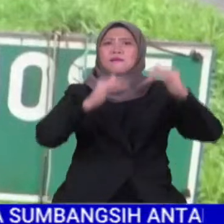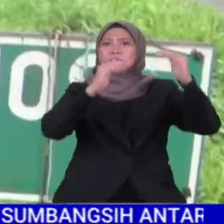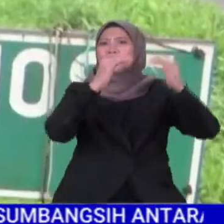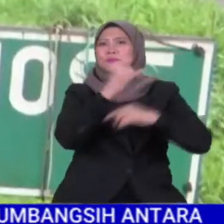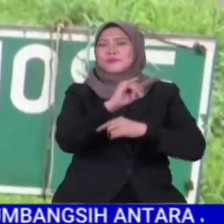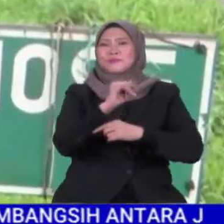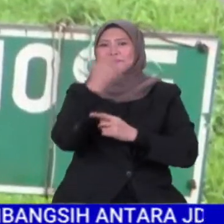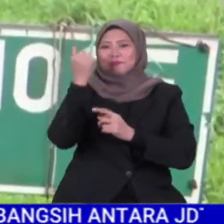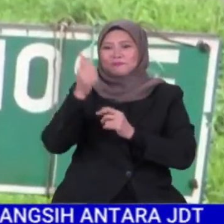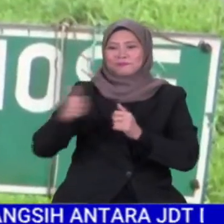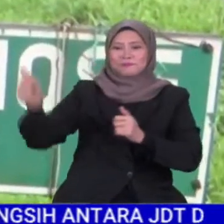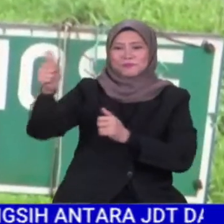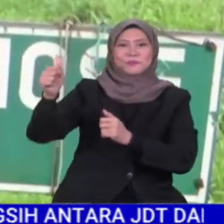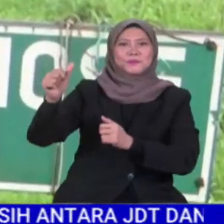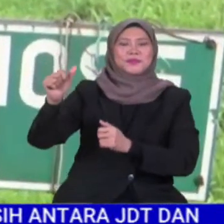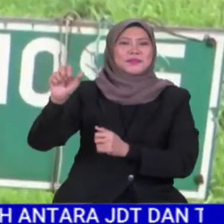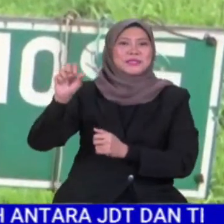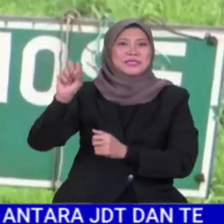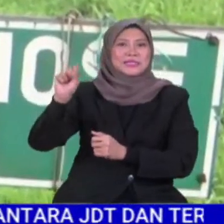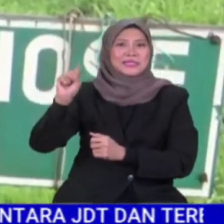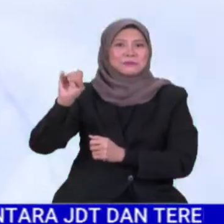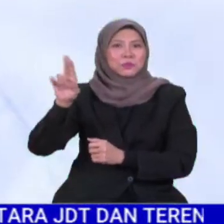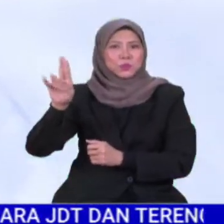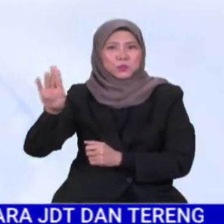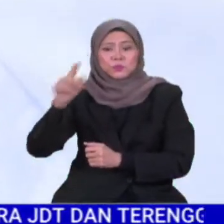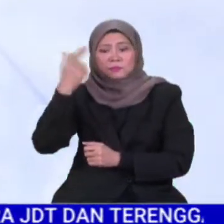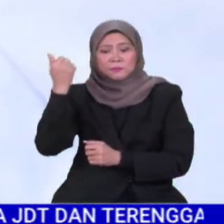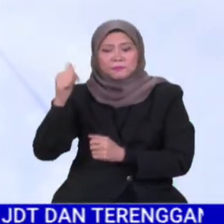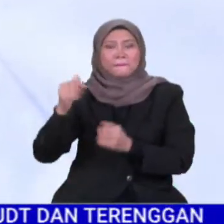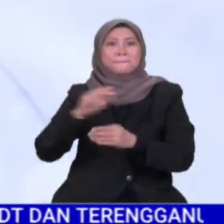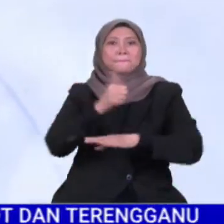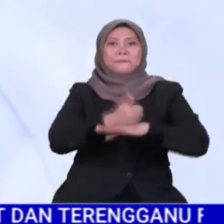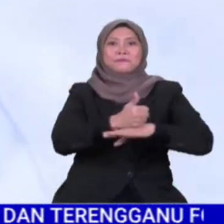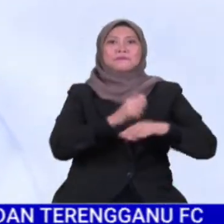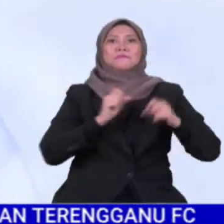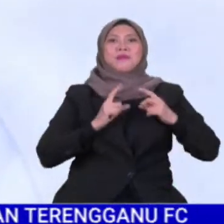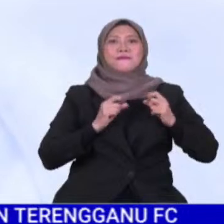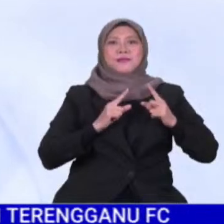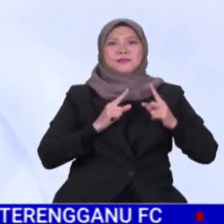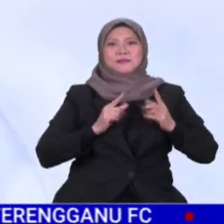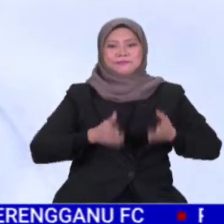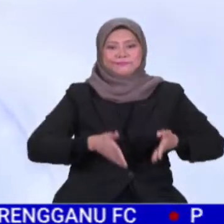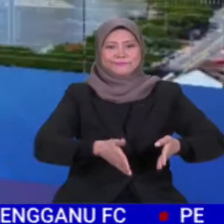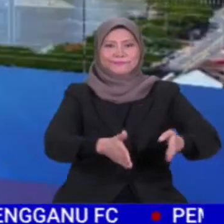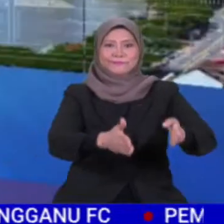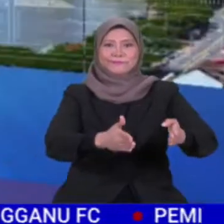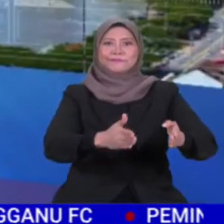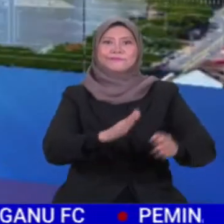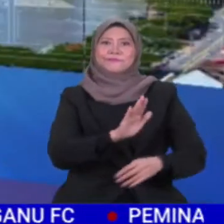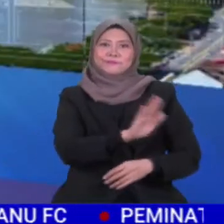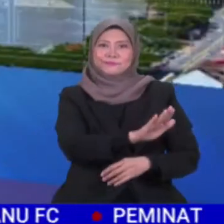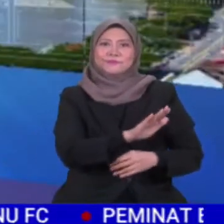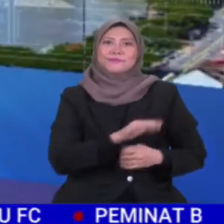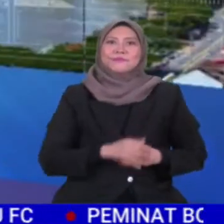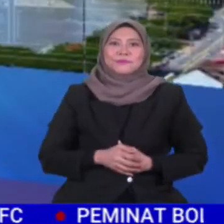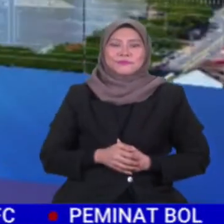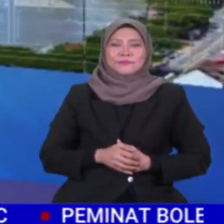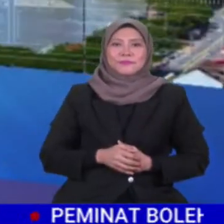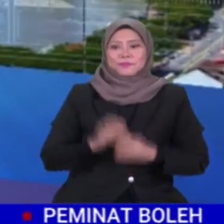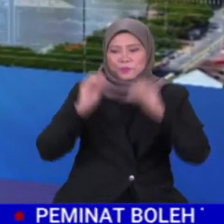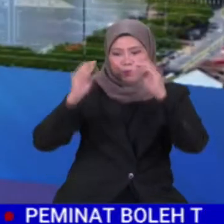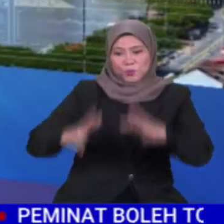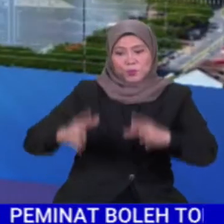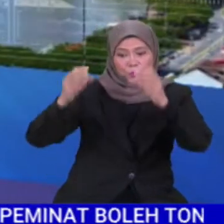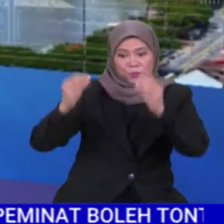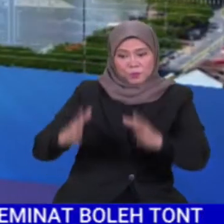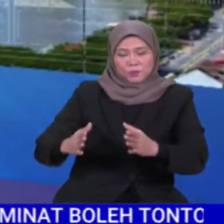oleh Majlis Perbandaran Sibu disebabkan ia dibina di tanah persendirian. Saudara,